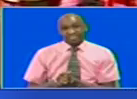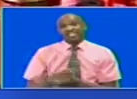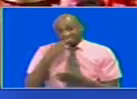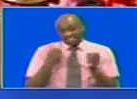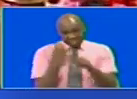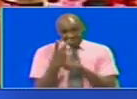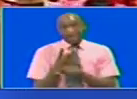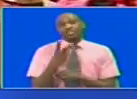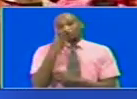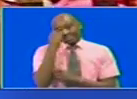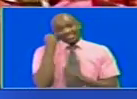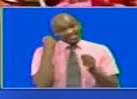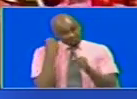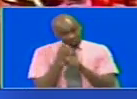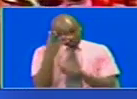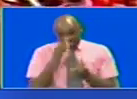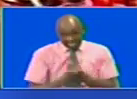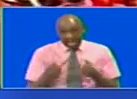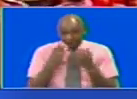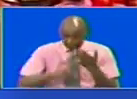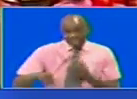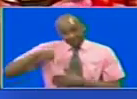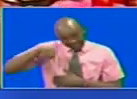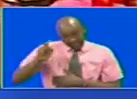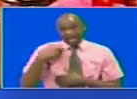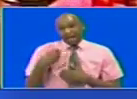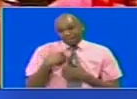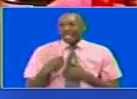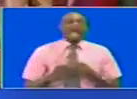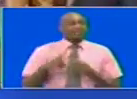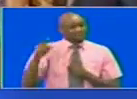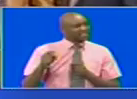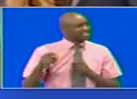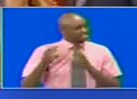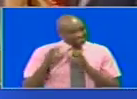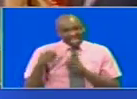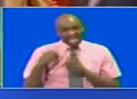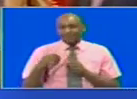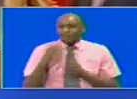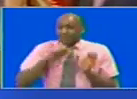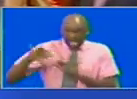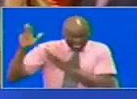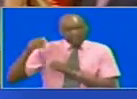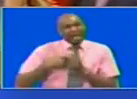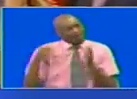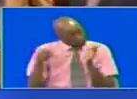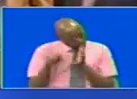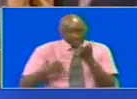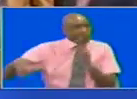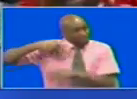Desemba mwaka 2014 kwake ndio uliokuwa upeo wa majaribu. Bunge la taifa lilikumbwa na